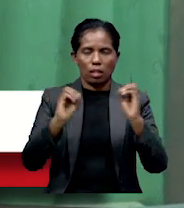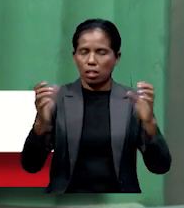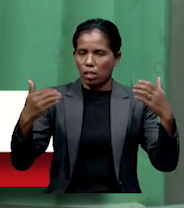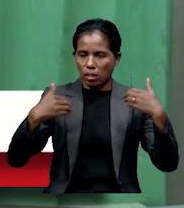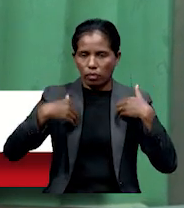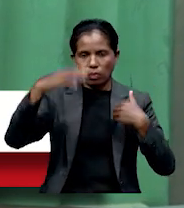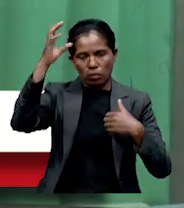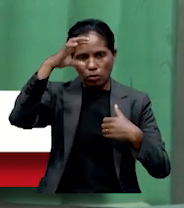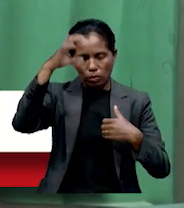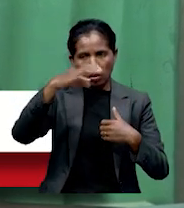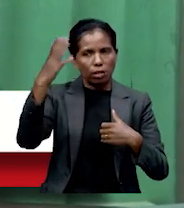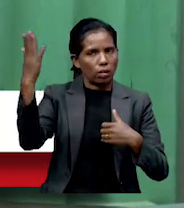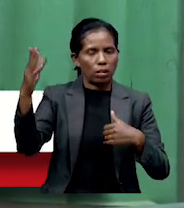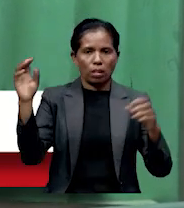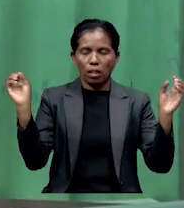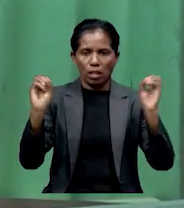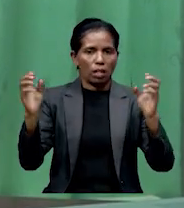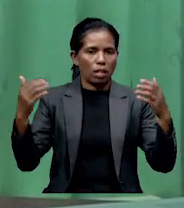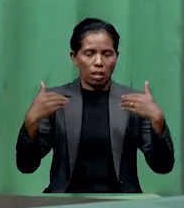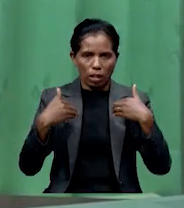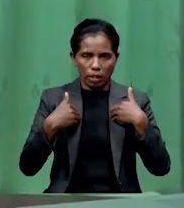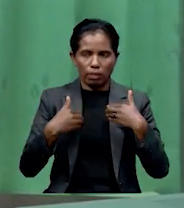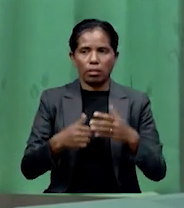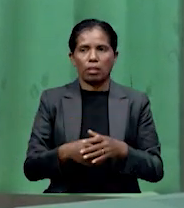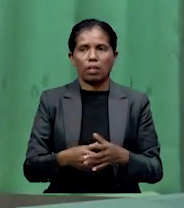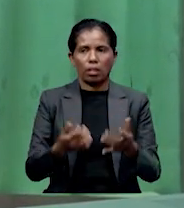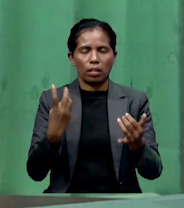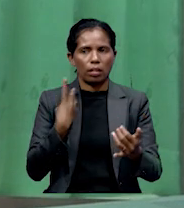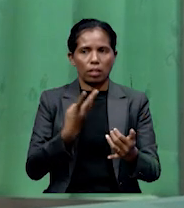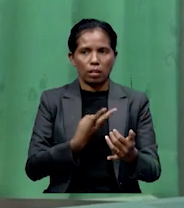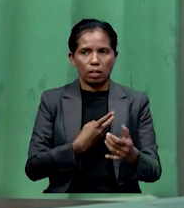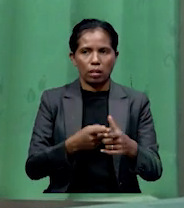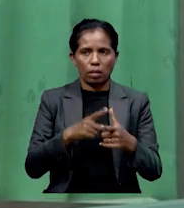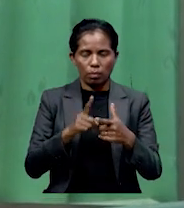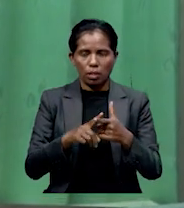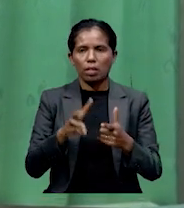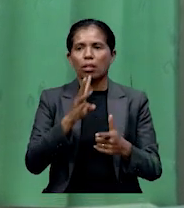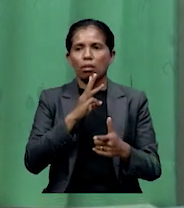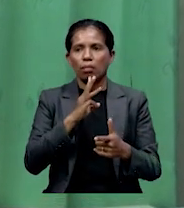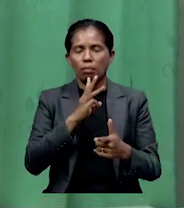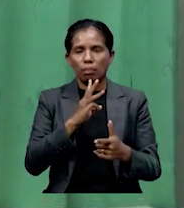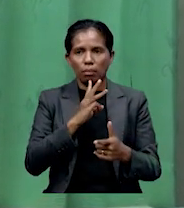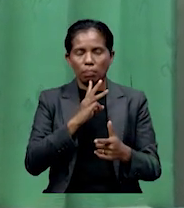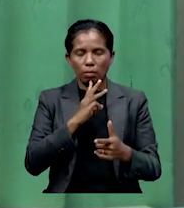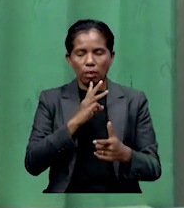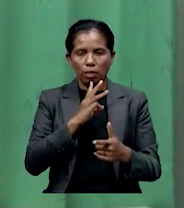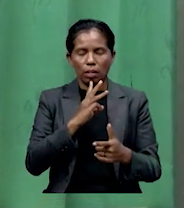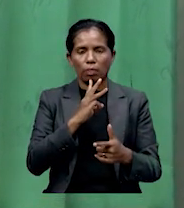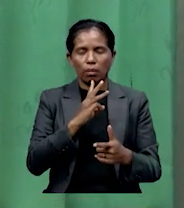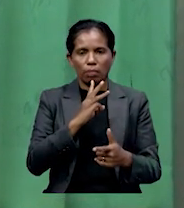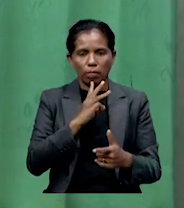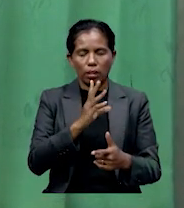parte ne ba nem acontece da laida então ita ne deposito b midar ba rusa e ne ba